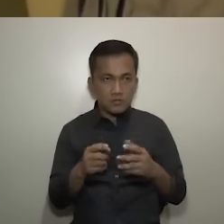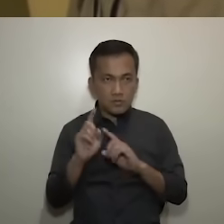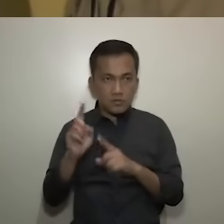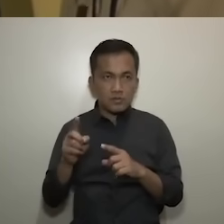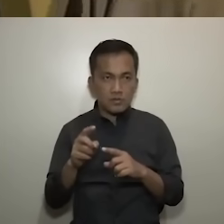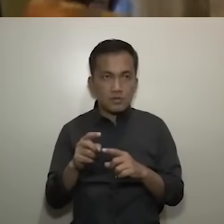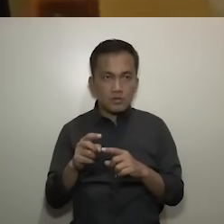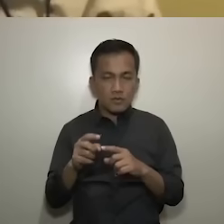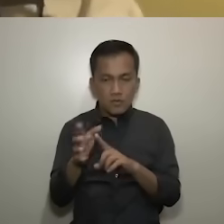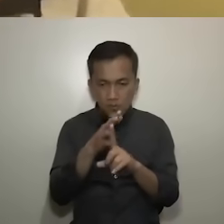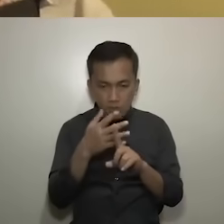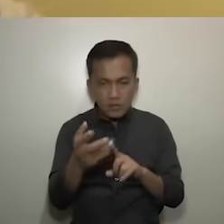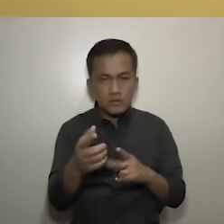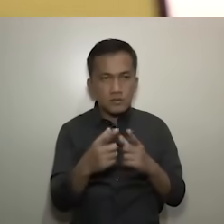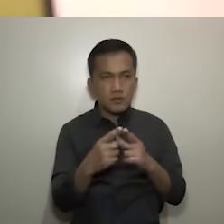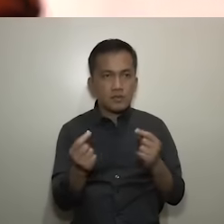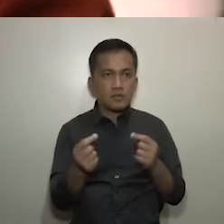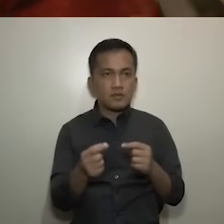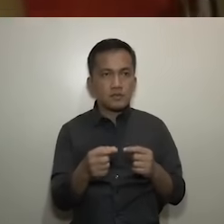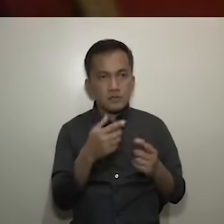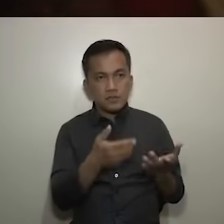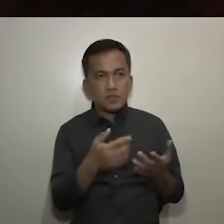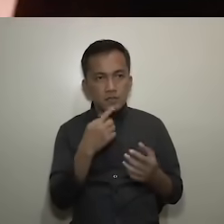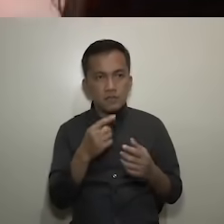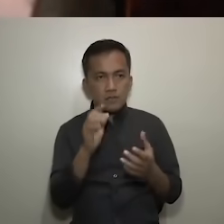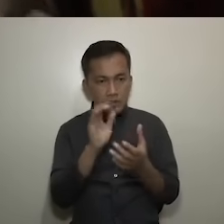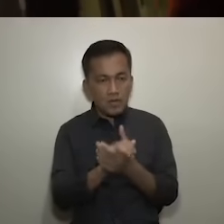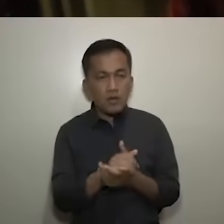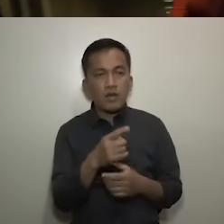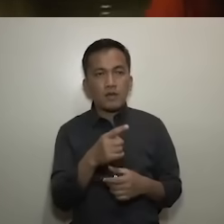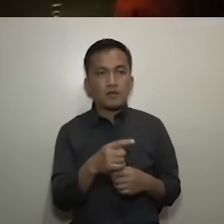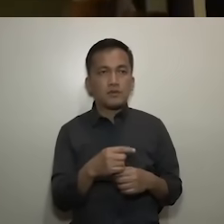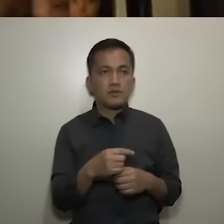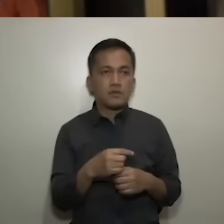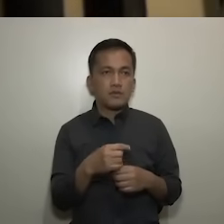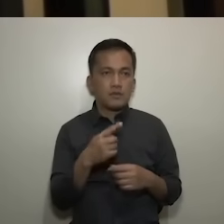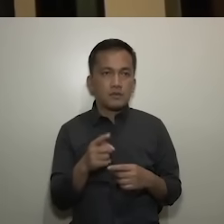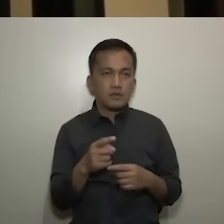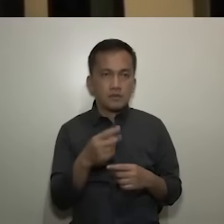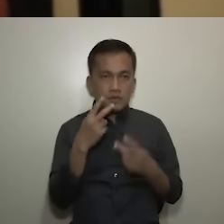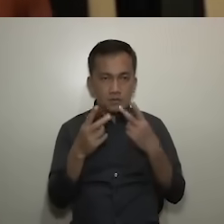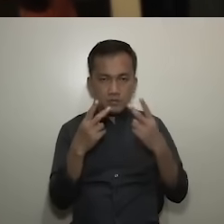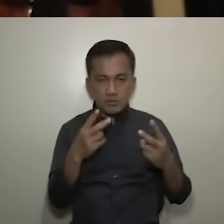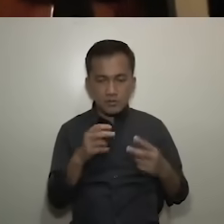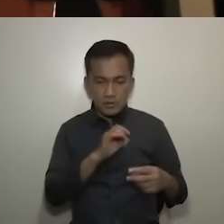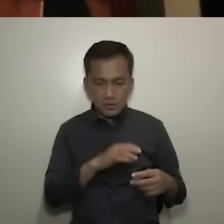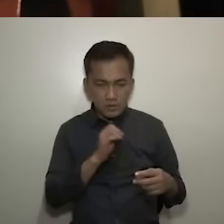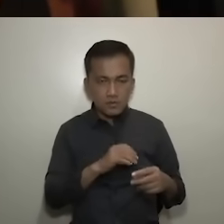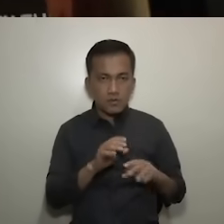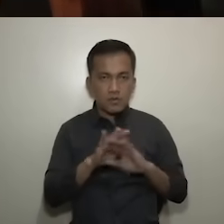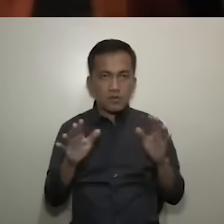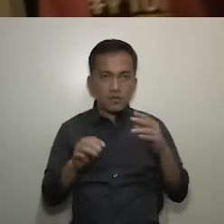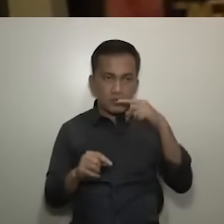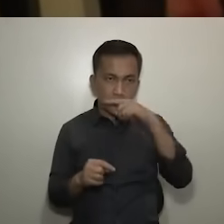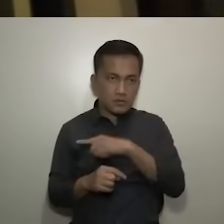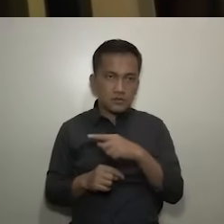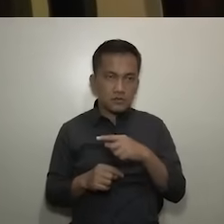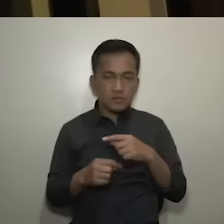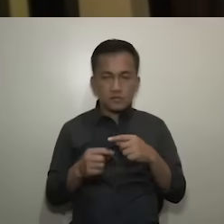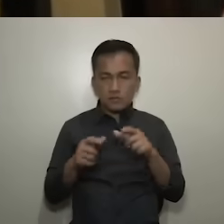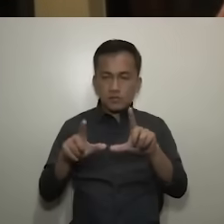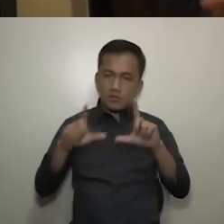ng bola sa mga hapon. Asawa kita. Yun nga, ito may asawa. Paano kita tuturuan? Kikita ako, kumikita ka doon. Huwag kang sinungaling. Pinasasama mo